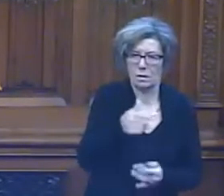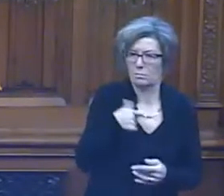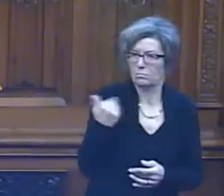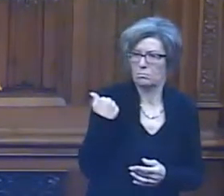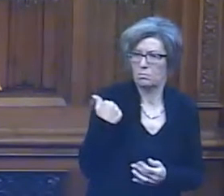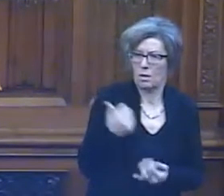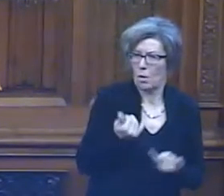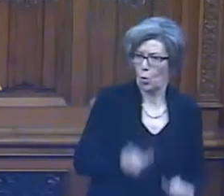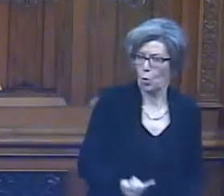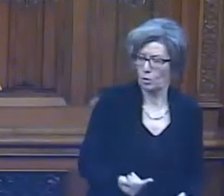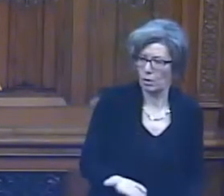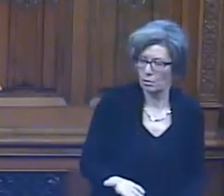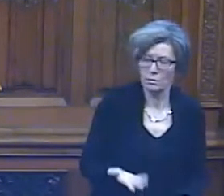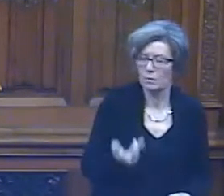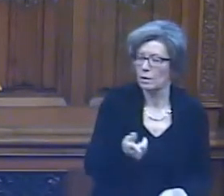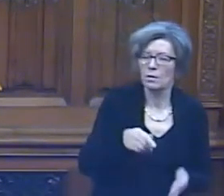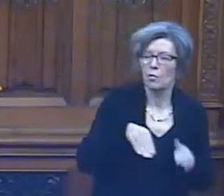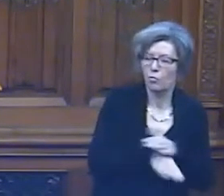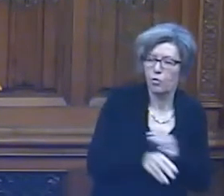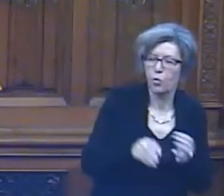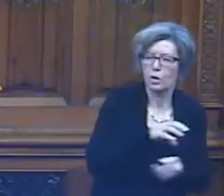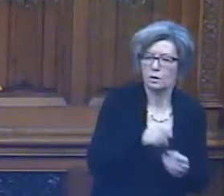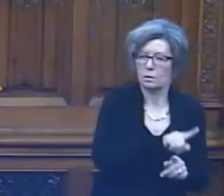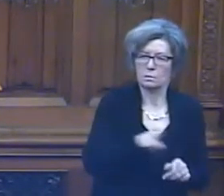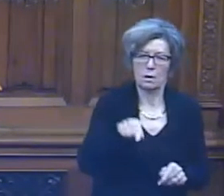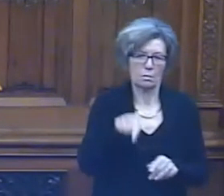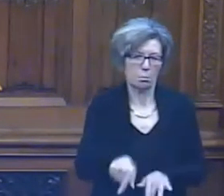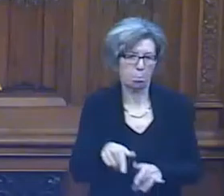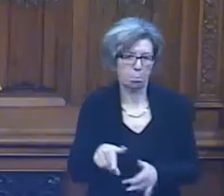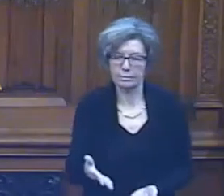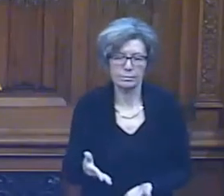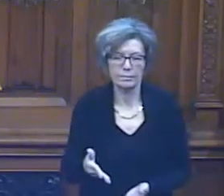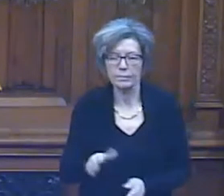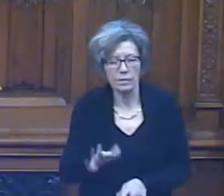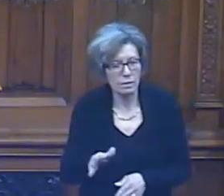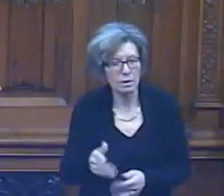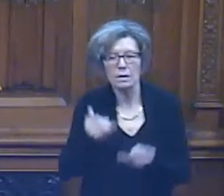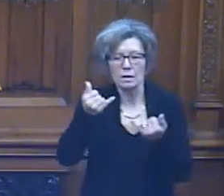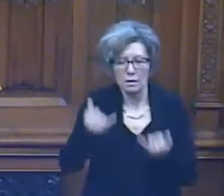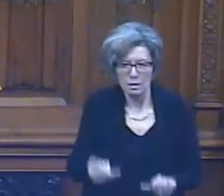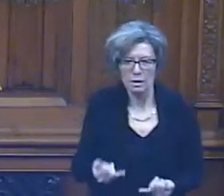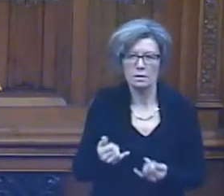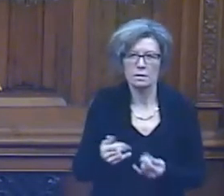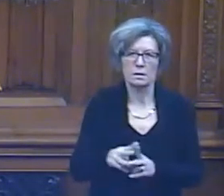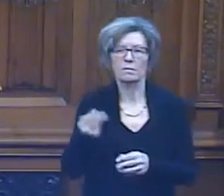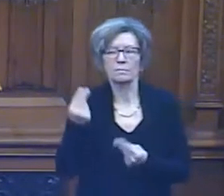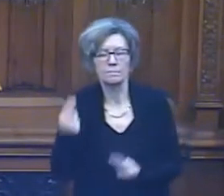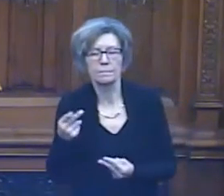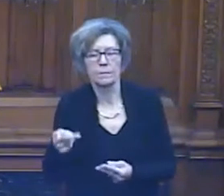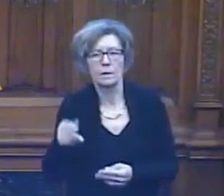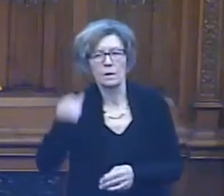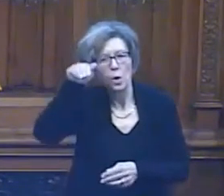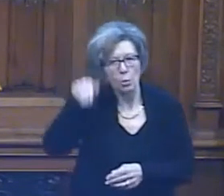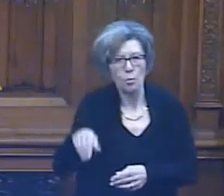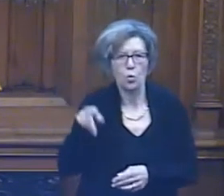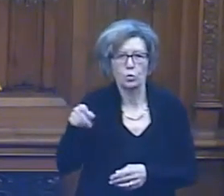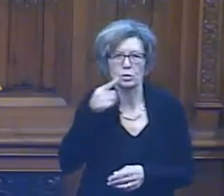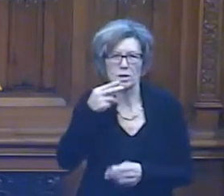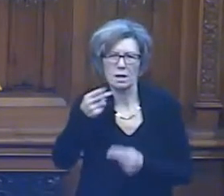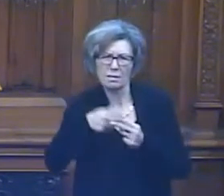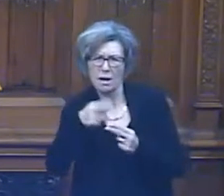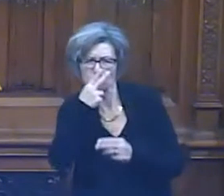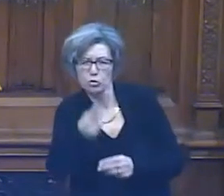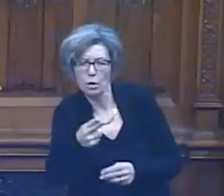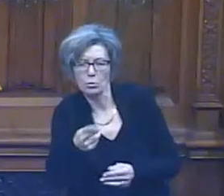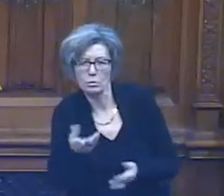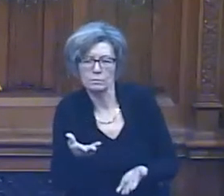heute oder seit der Flüchtlingskrise ein Thema, aber offensichtlich jetzt so virulent, dass man sagt, wir müssen da näher hinschauen. Wir